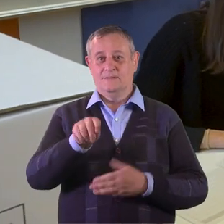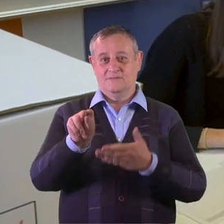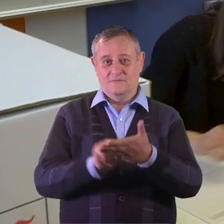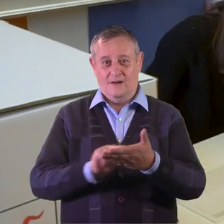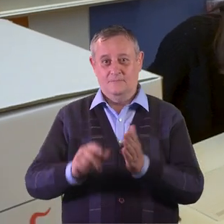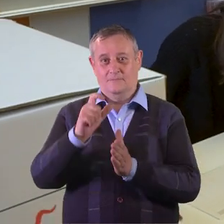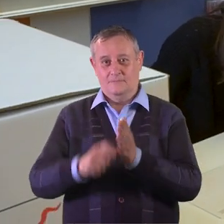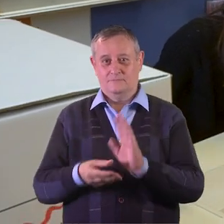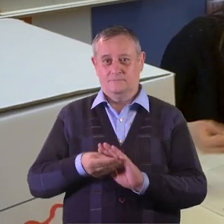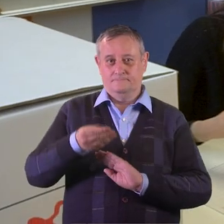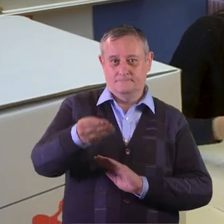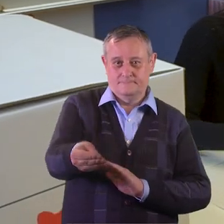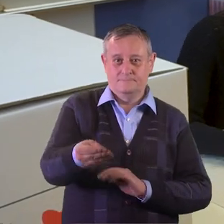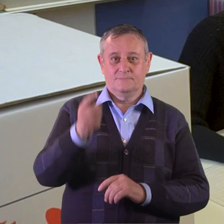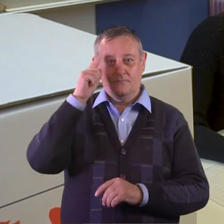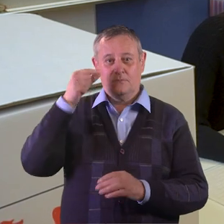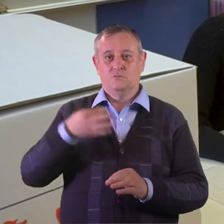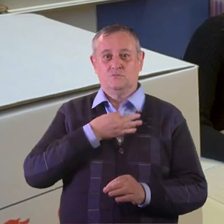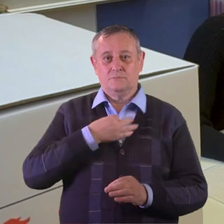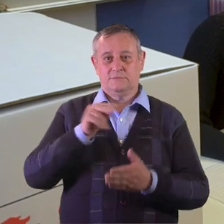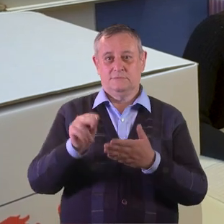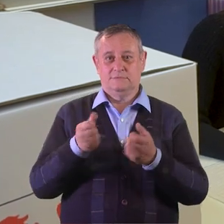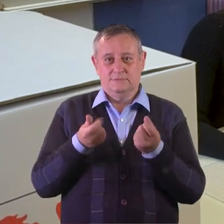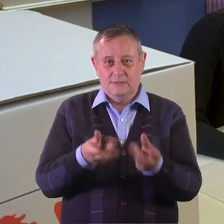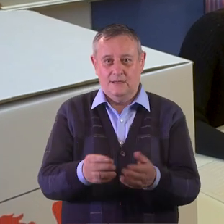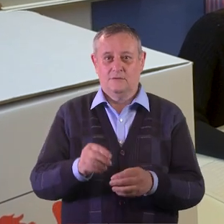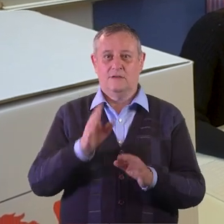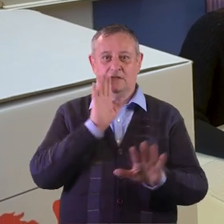sie stimmzählerin kontrolliert diese Dokumente